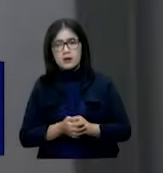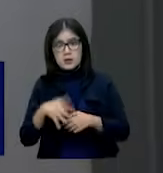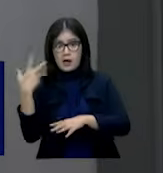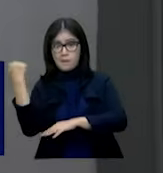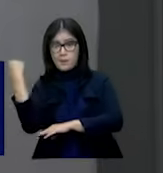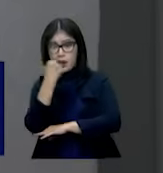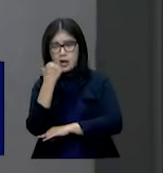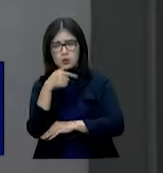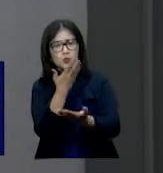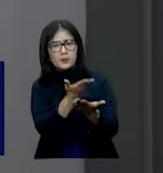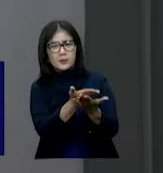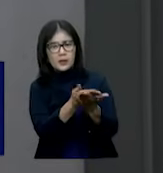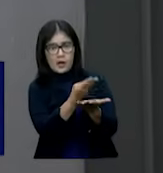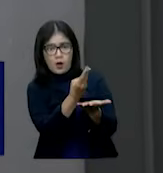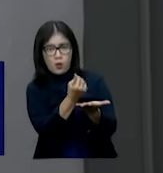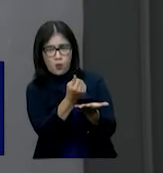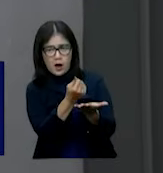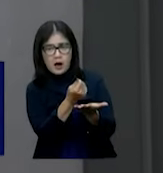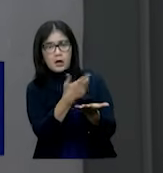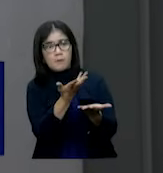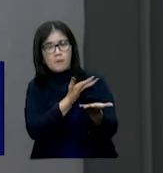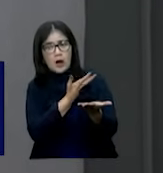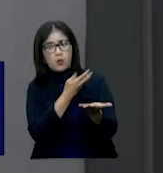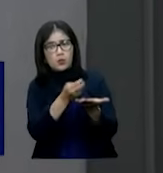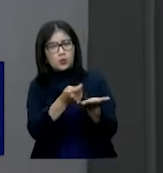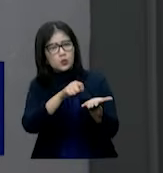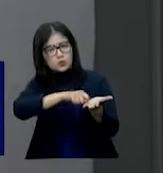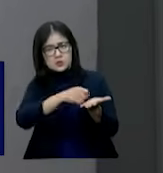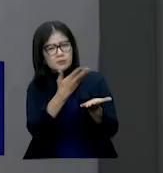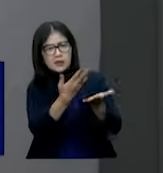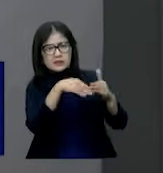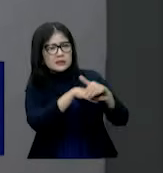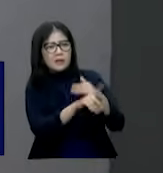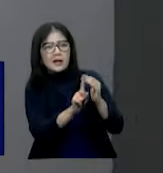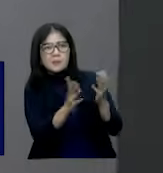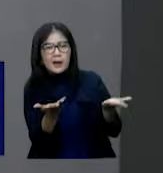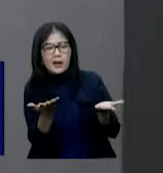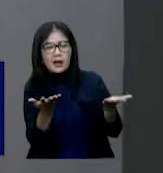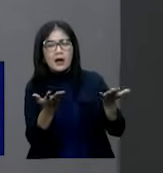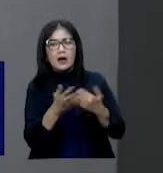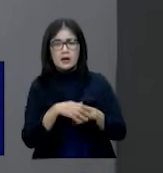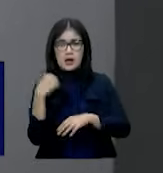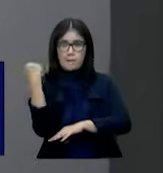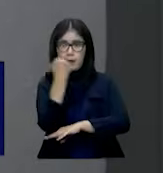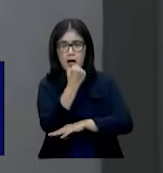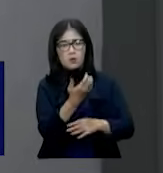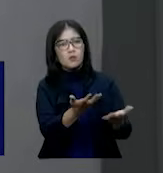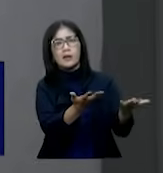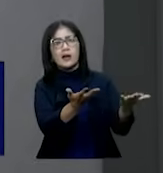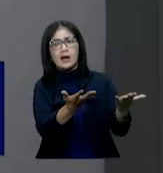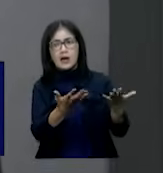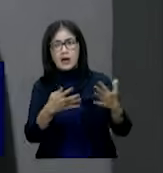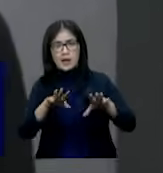ngambil kunci brankas, dia mau ngebobol duit. Oh gitu, itu sempat ada perlawanan gak bang dari pihak minimarket? Dari karyawan